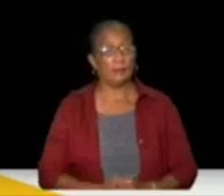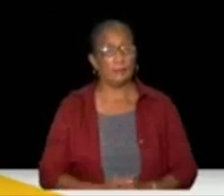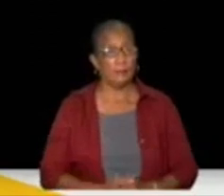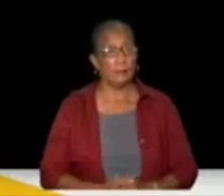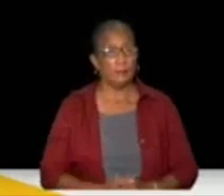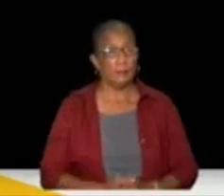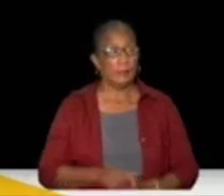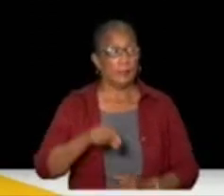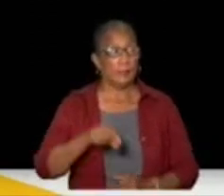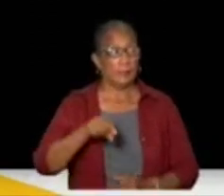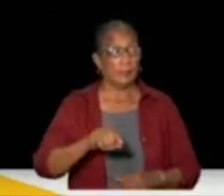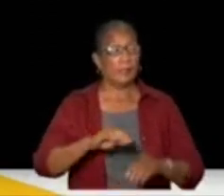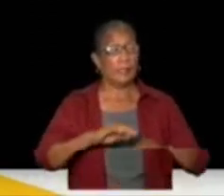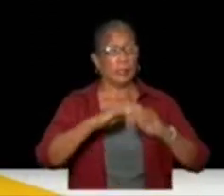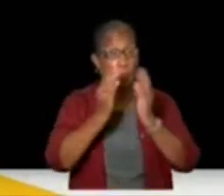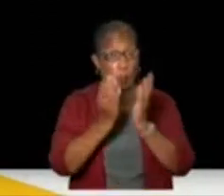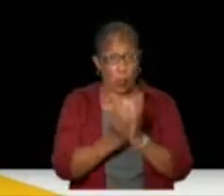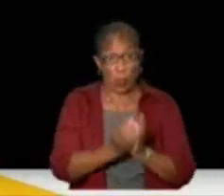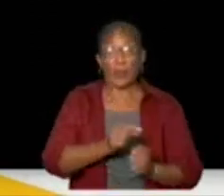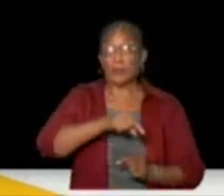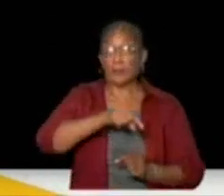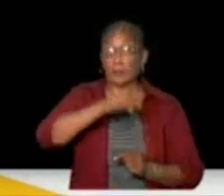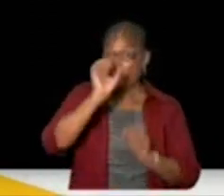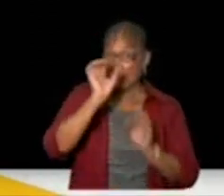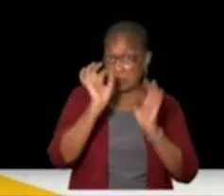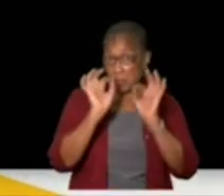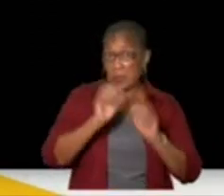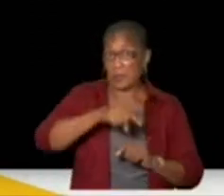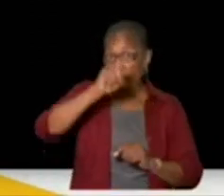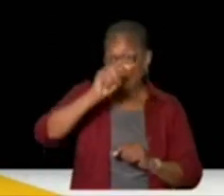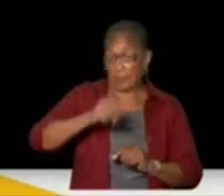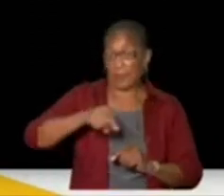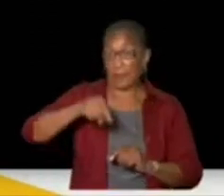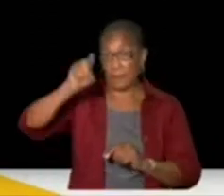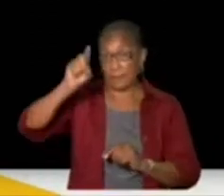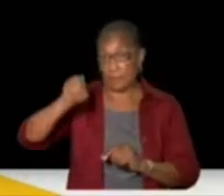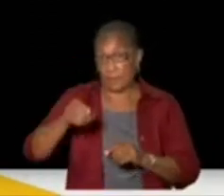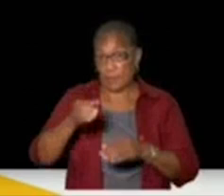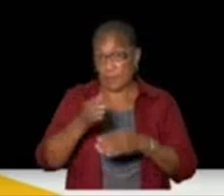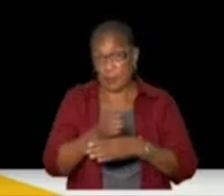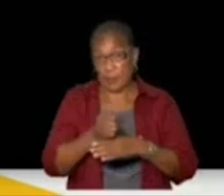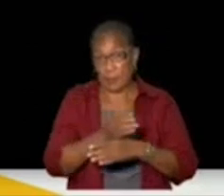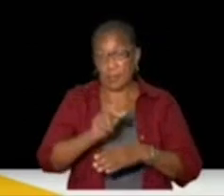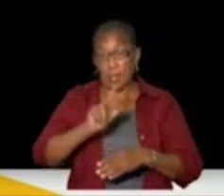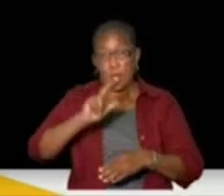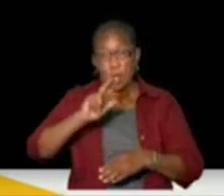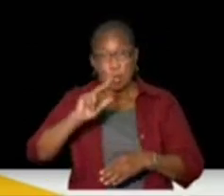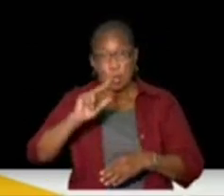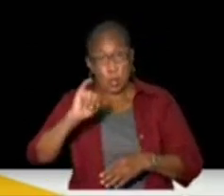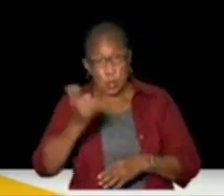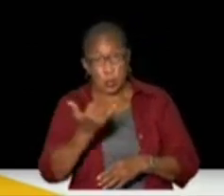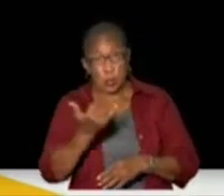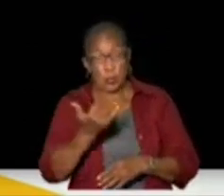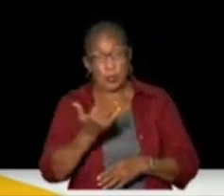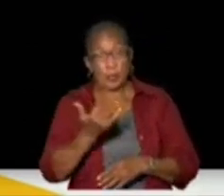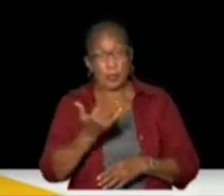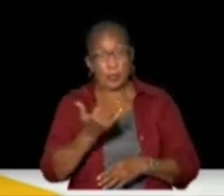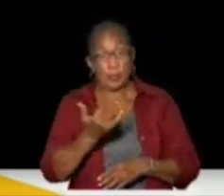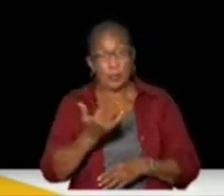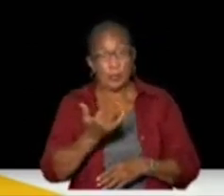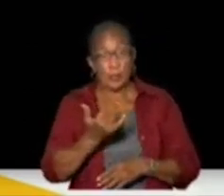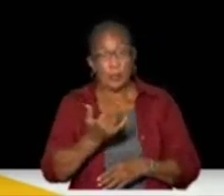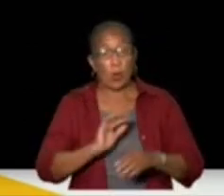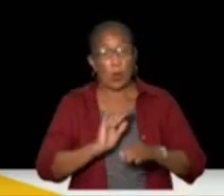Dit is een hele mooie grafiek. De gemiddelde nieuwe cases over